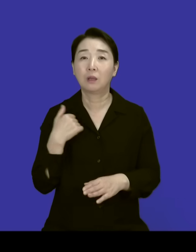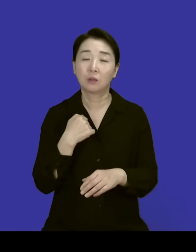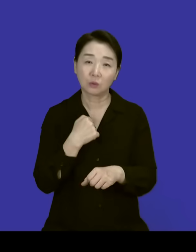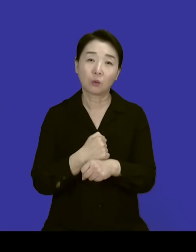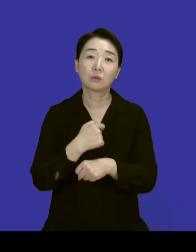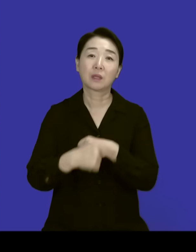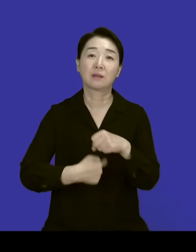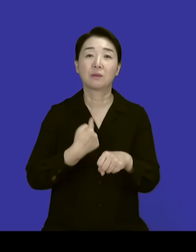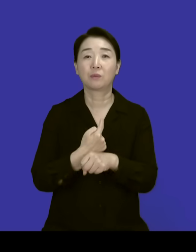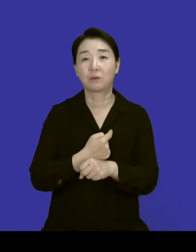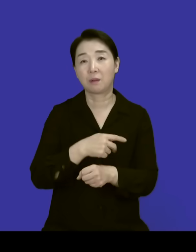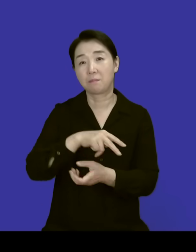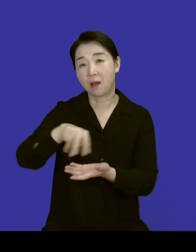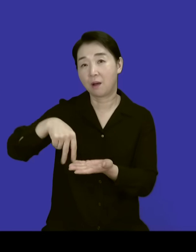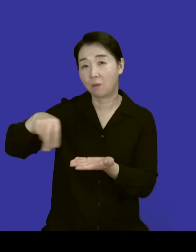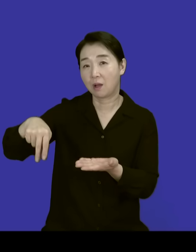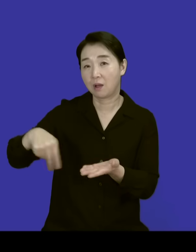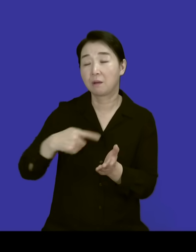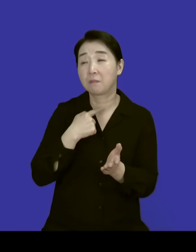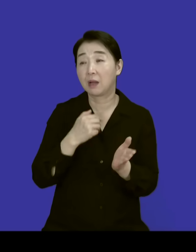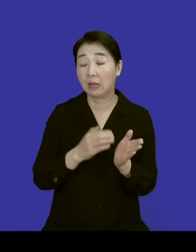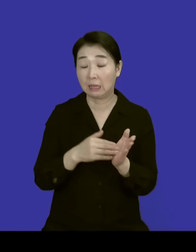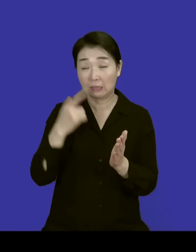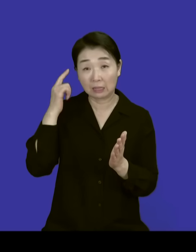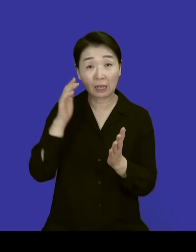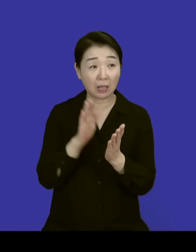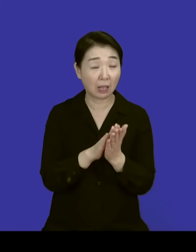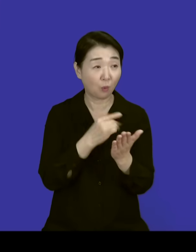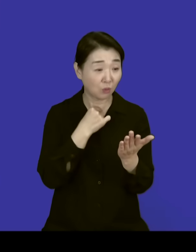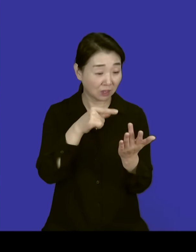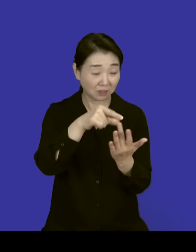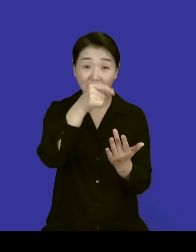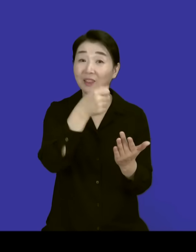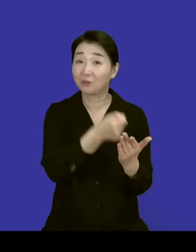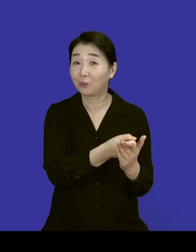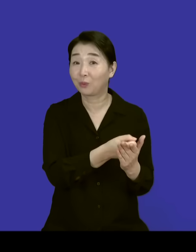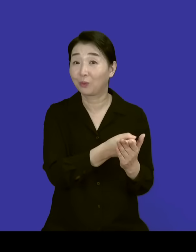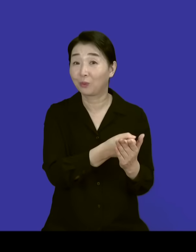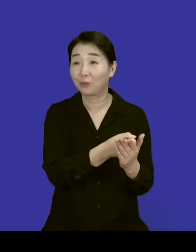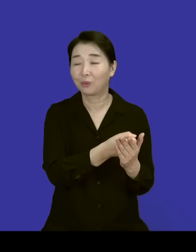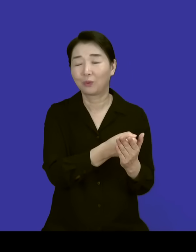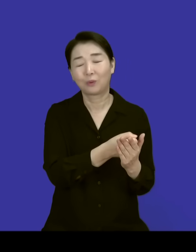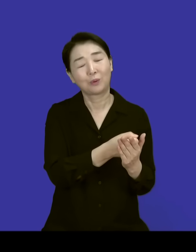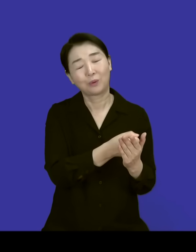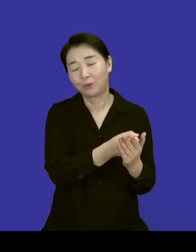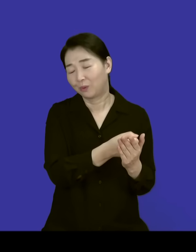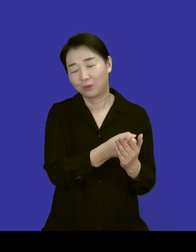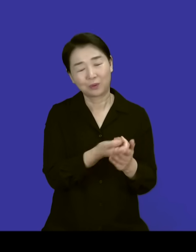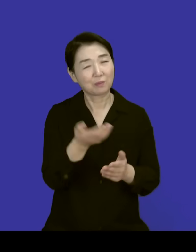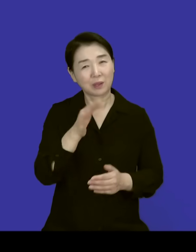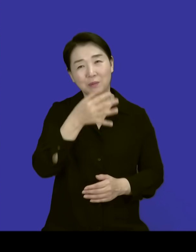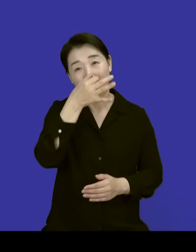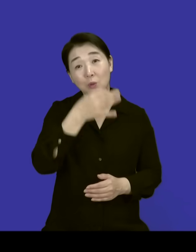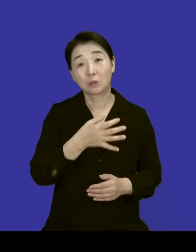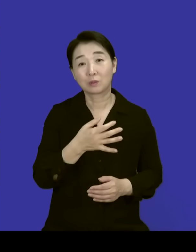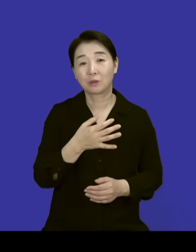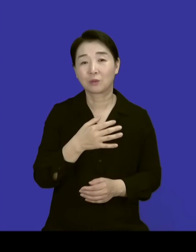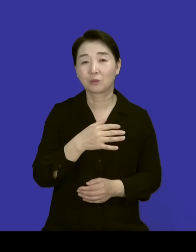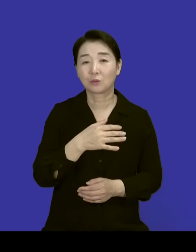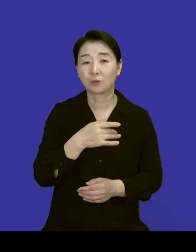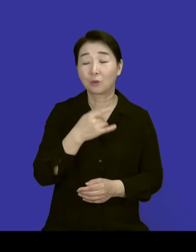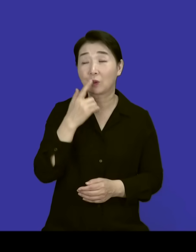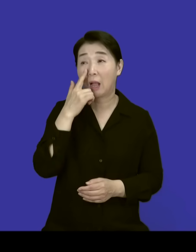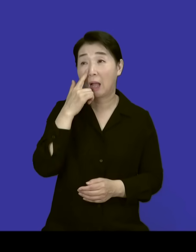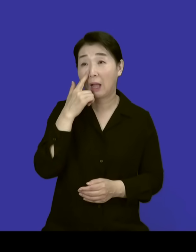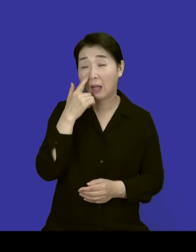자신이. 네네. 제가 택한 길이지만 예. 그래서 올라가서 아버지 앞에서 막 울면서 이제 한번 여쭤본 것 같아요.